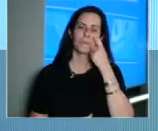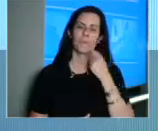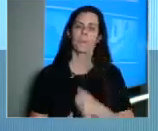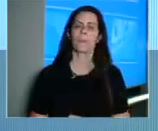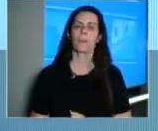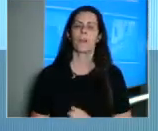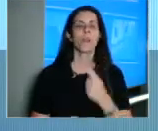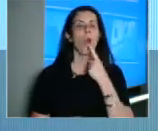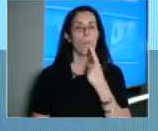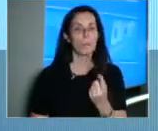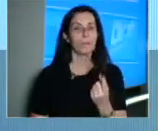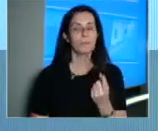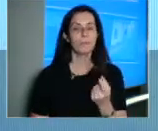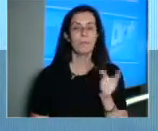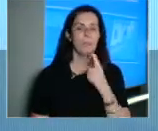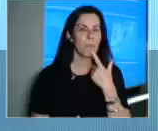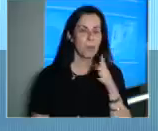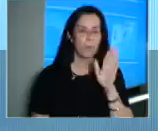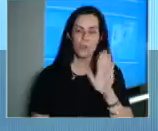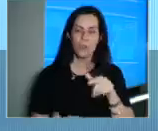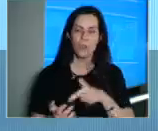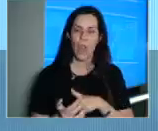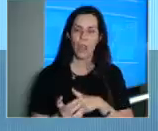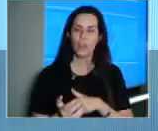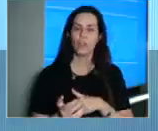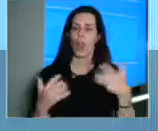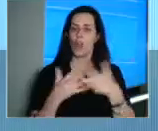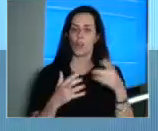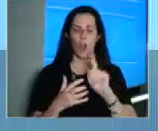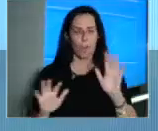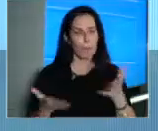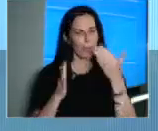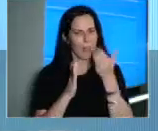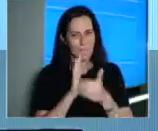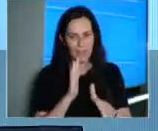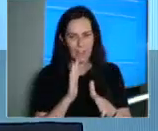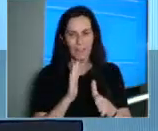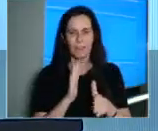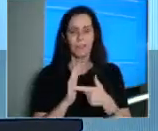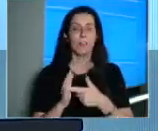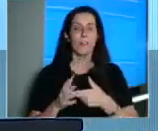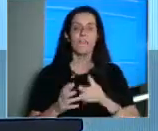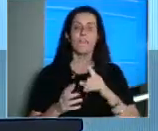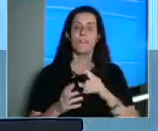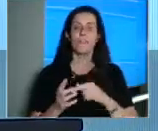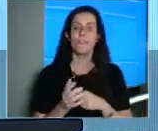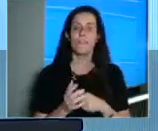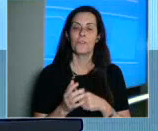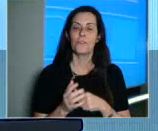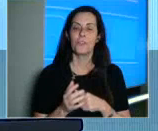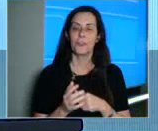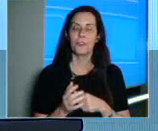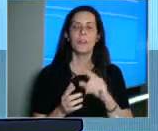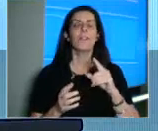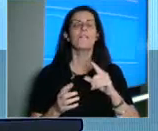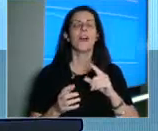אחרונות מדווחים על כך שמי אמר שיש תיורדות בטוחות, אשדוד לא ממהרת להרים ידיים, והלוויינים, זה לא הלוויינים,